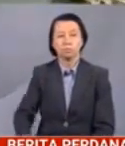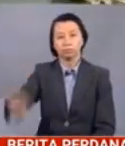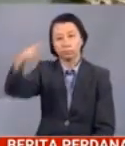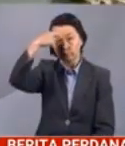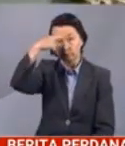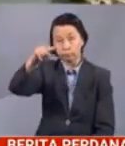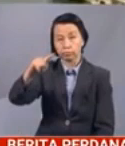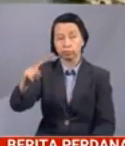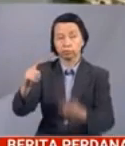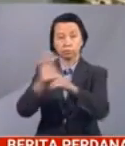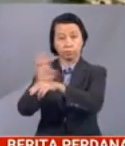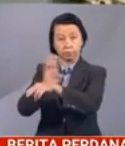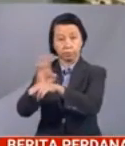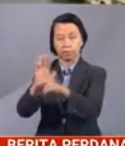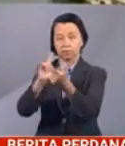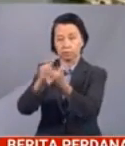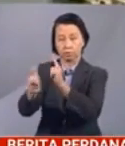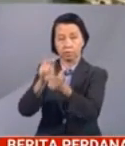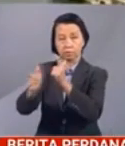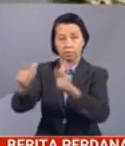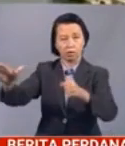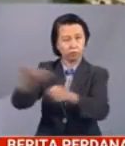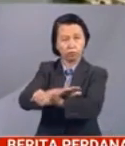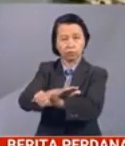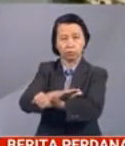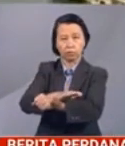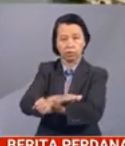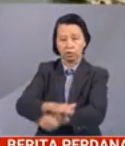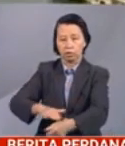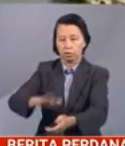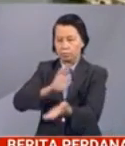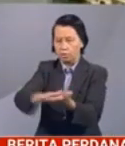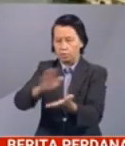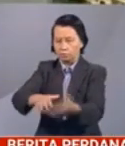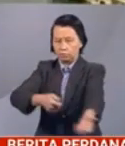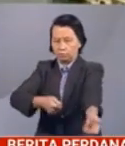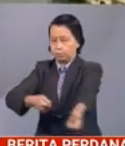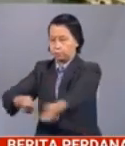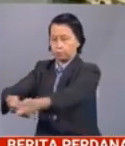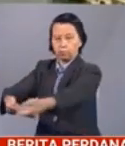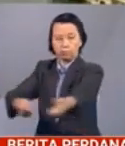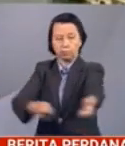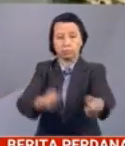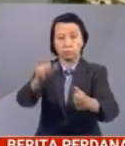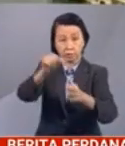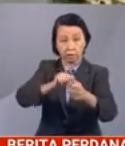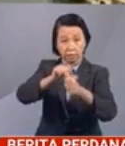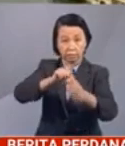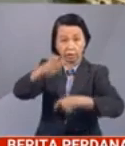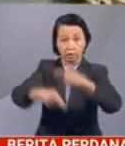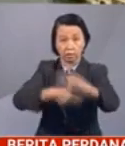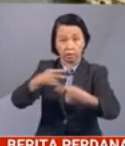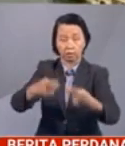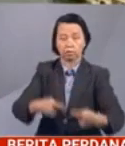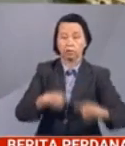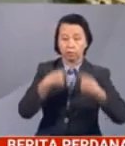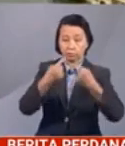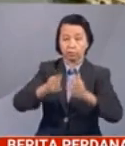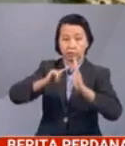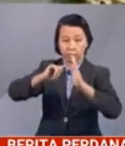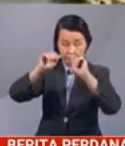Untuk Dobi perkhidmatan penuh, sanitasi dilakukan dalam setiap proses sejak